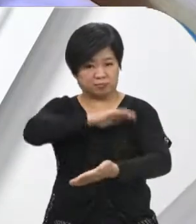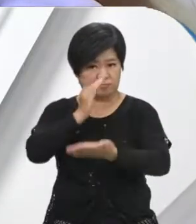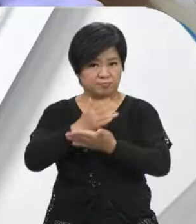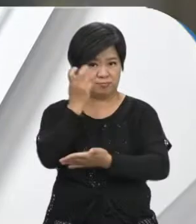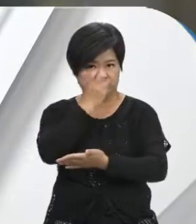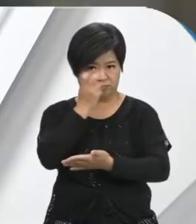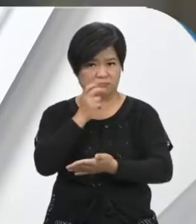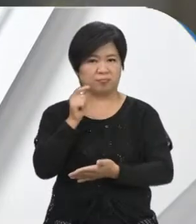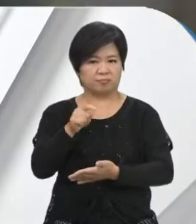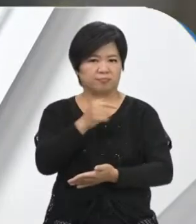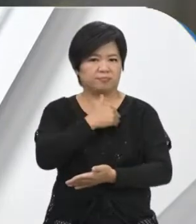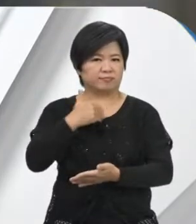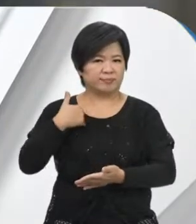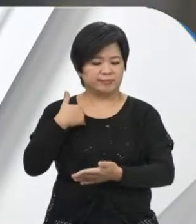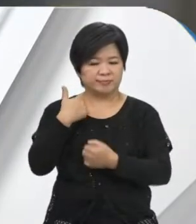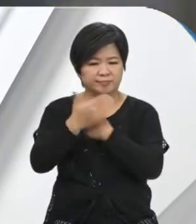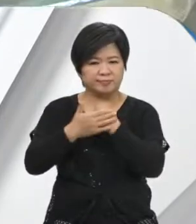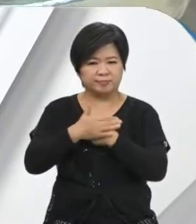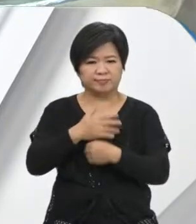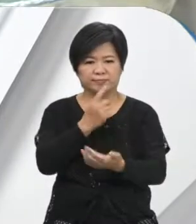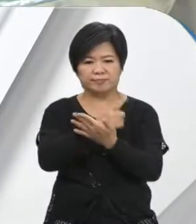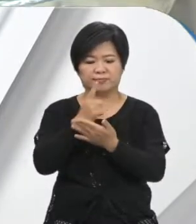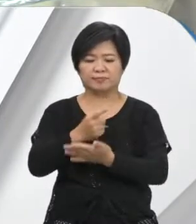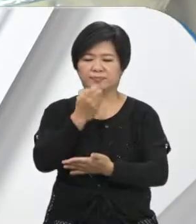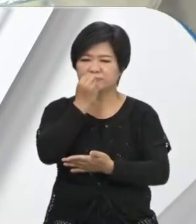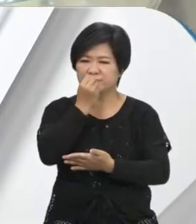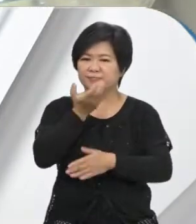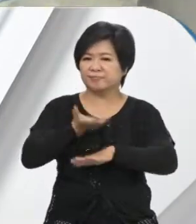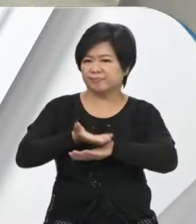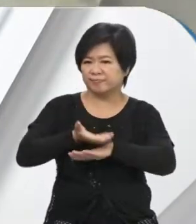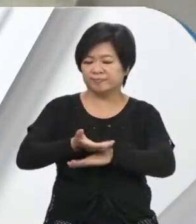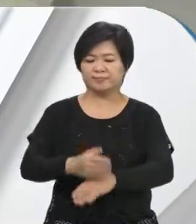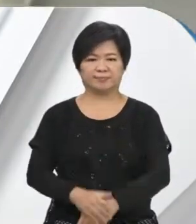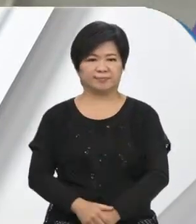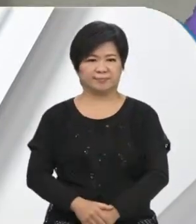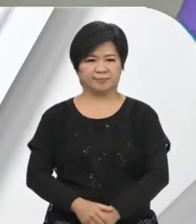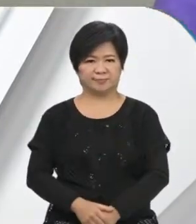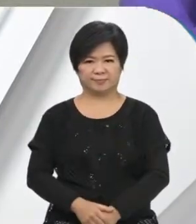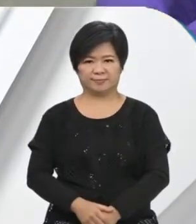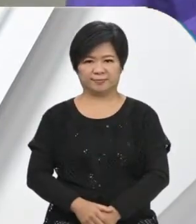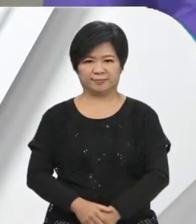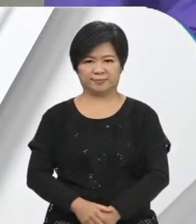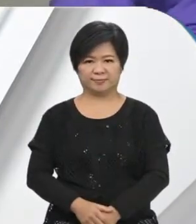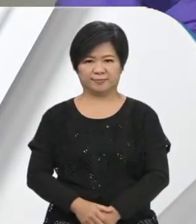验的方式，进一步保障台中的食品安全。下届新闻潘胜旺评论报道。